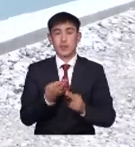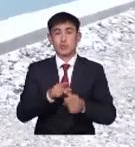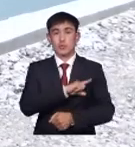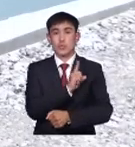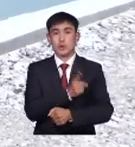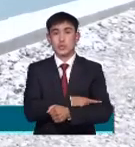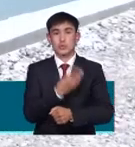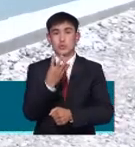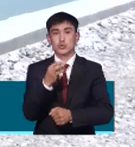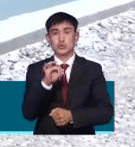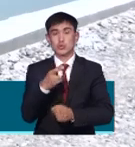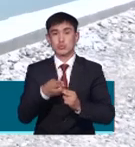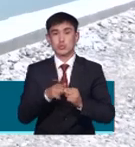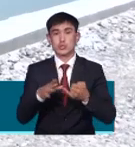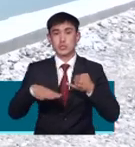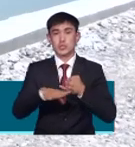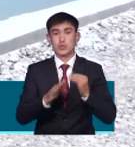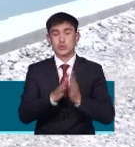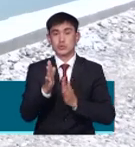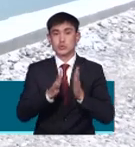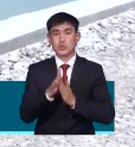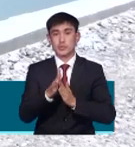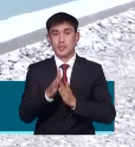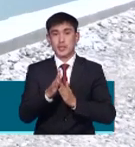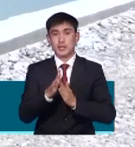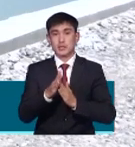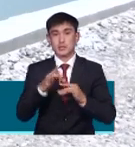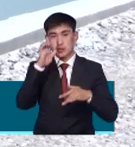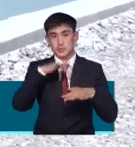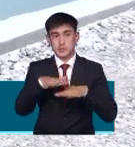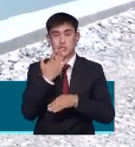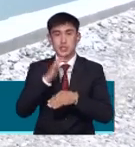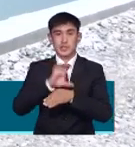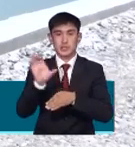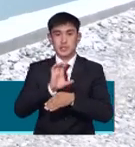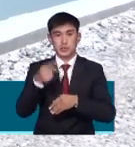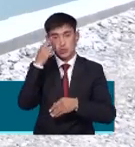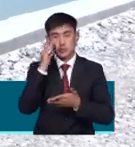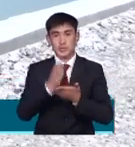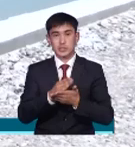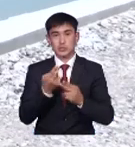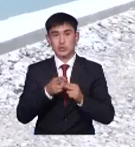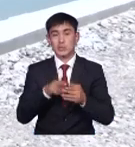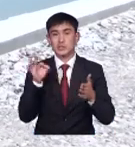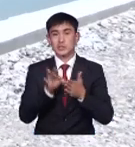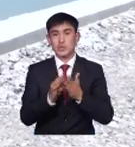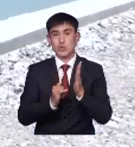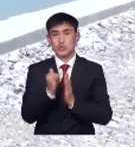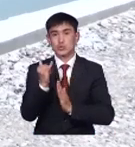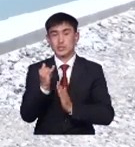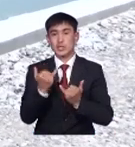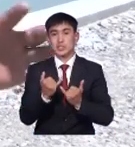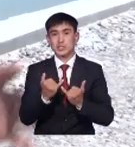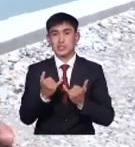қуаттылығы 400 тонна. Бұл жердегі өсіру себебіміз, біз өсірген өнімізді шетелге шығарсақ деген ойымыз бар. Сол мақсатта өсіріп жатырмыз. Қазіргі